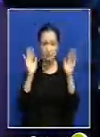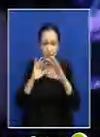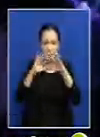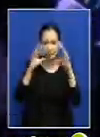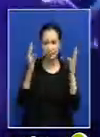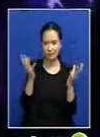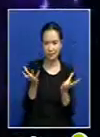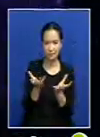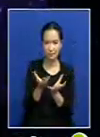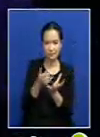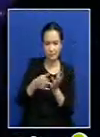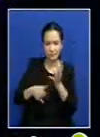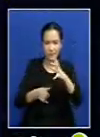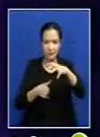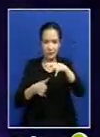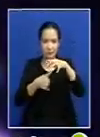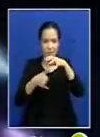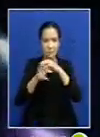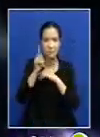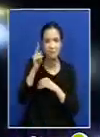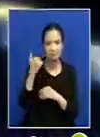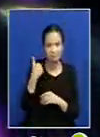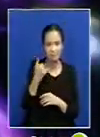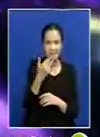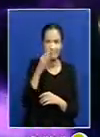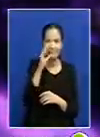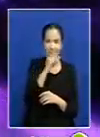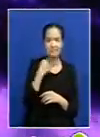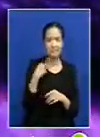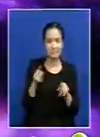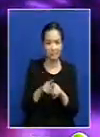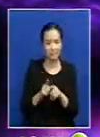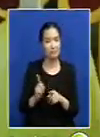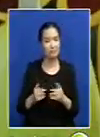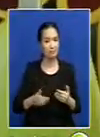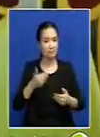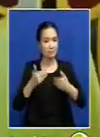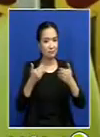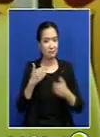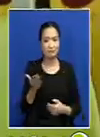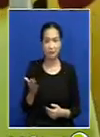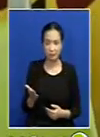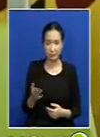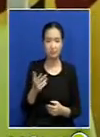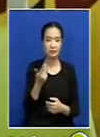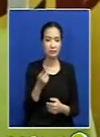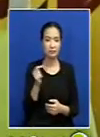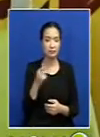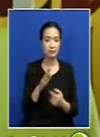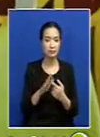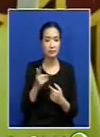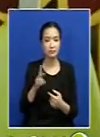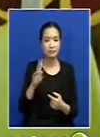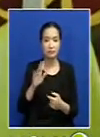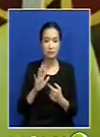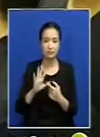จากนักบินอวกาศอาชีพอีกด้วยค่ะเบื้องหลังความน่าทึ่งของนิทรรศการนี้มิสเตอร์ทากาชิคุโดผู้อ